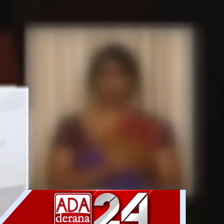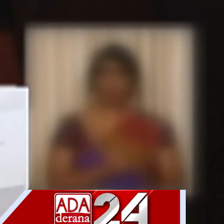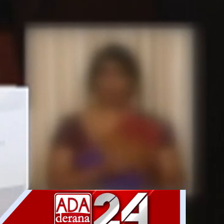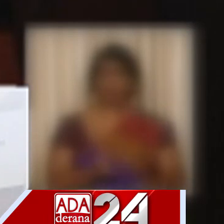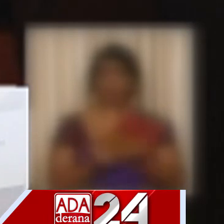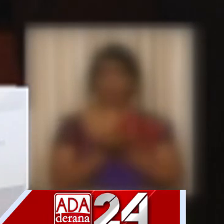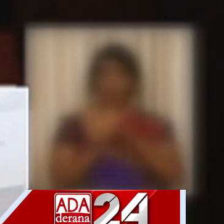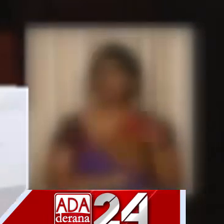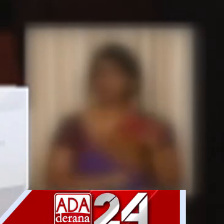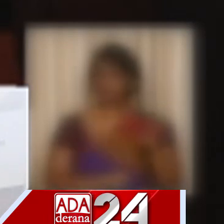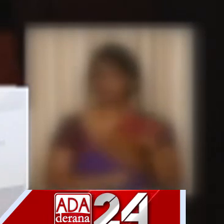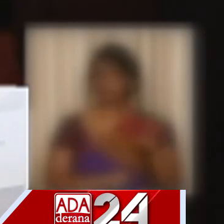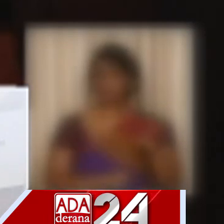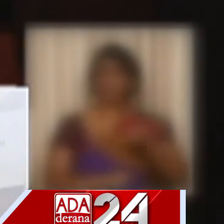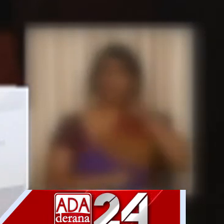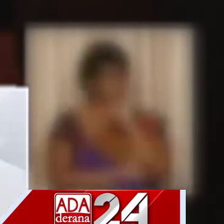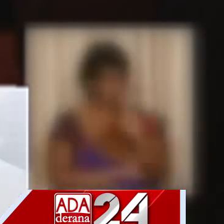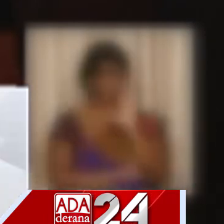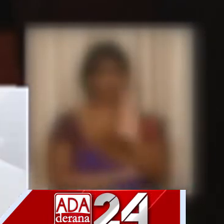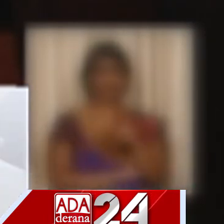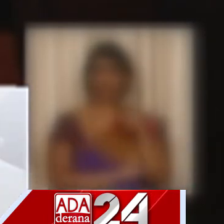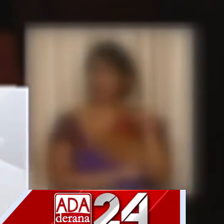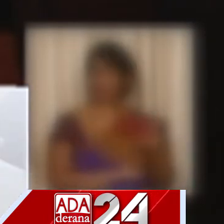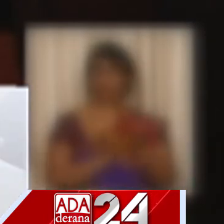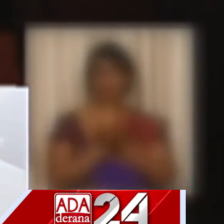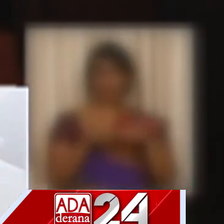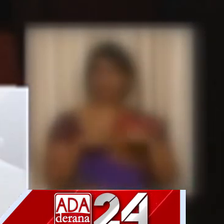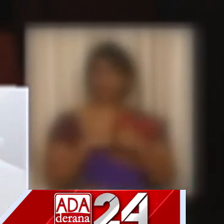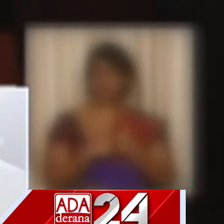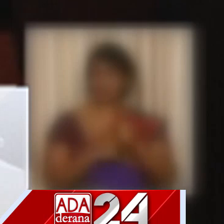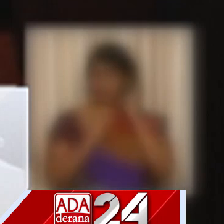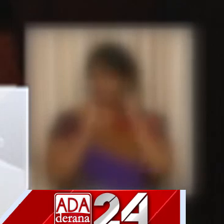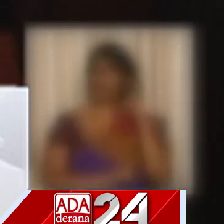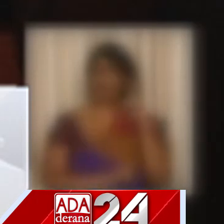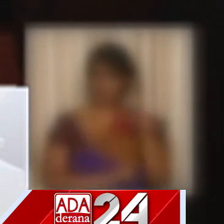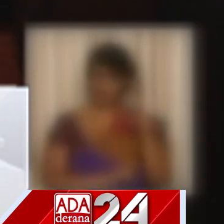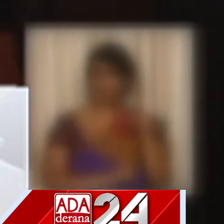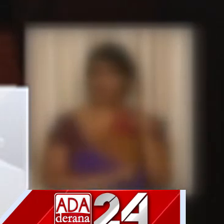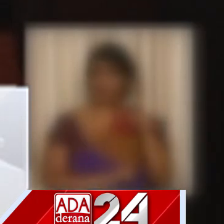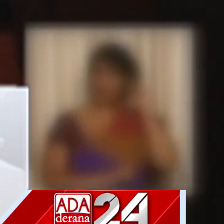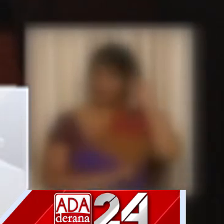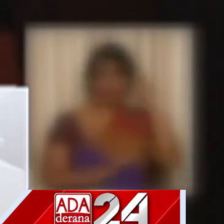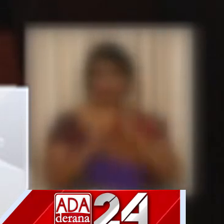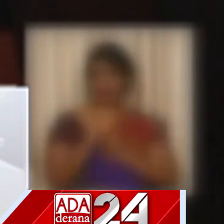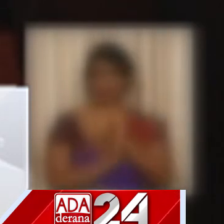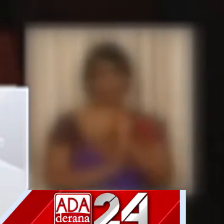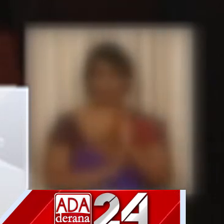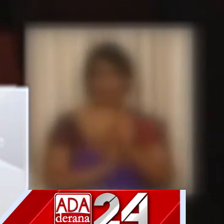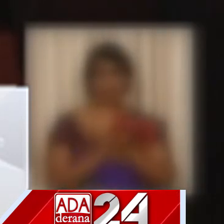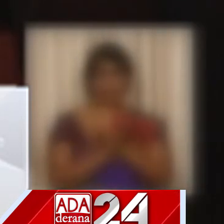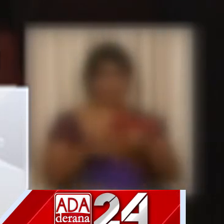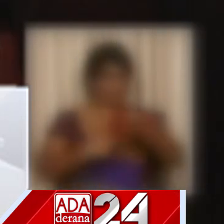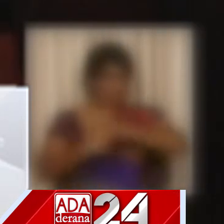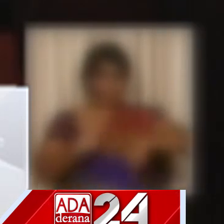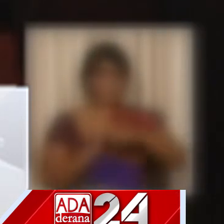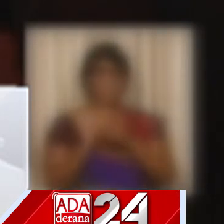නැව් ආයිතිකාරින්ට කවුද අවසරය දුන්නේ මේ නැව් සමාගම මහා වරදක් කළා තියෙනවා උන්ට අයිතියක් නැහැ නැව වටේට